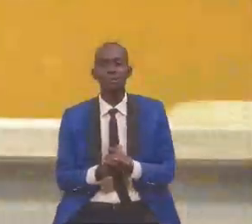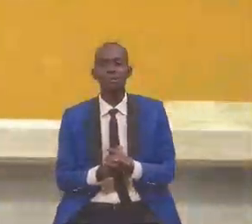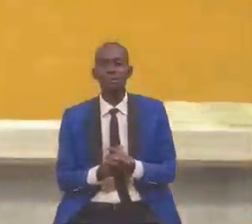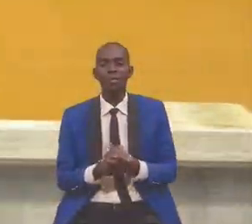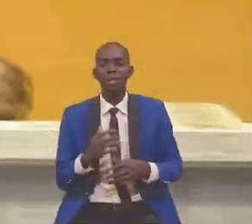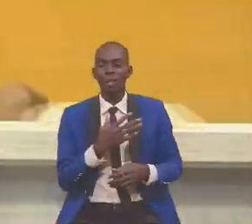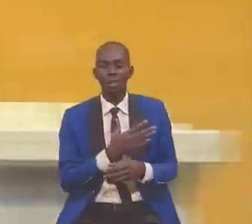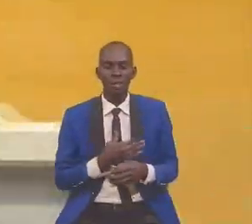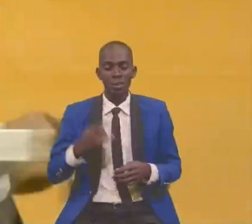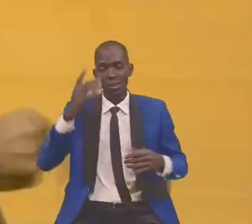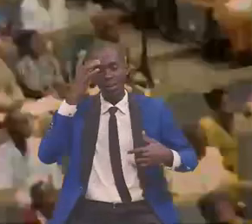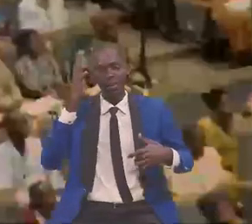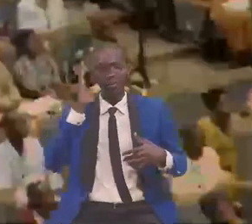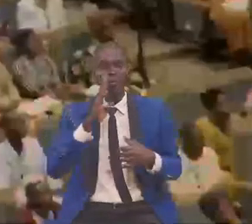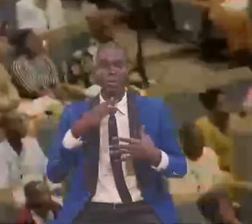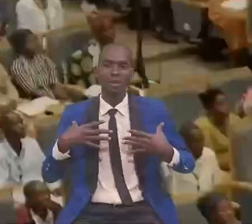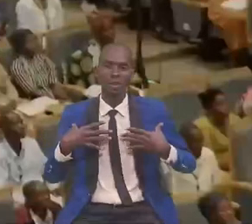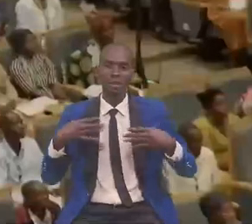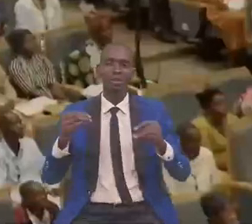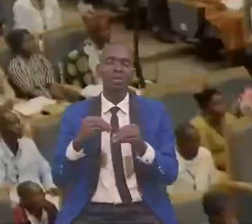de Jésus.